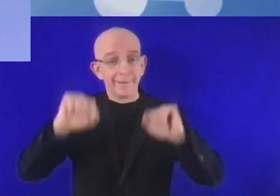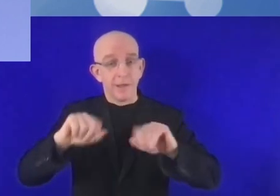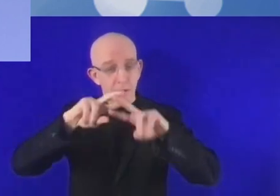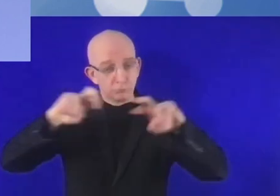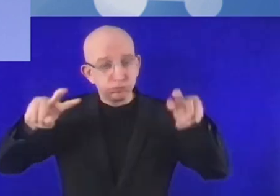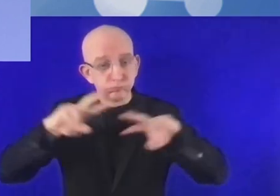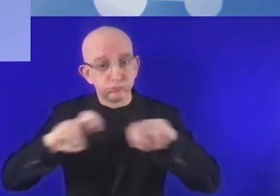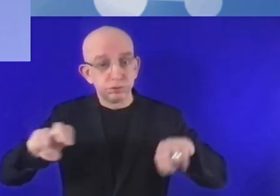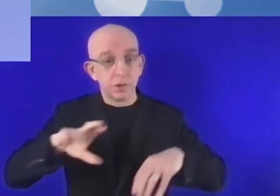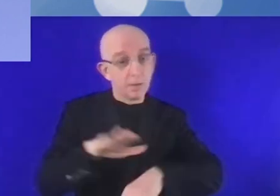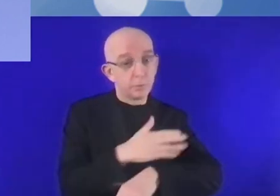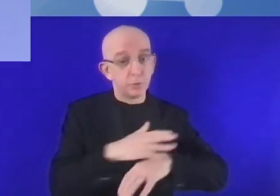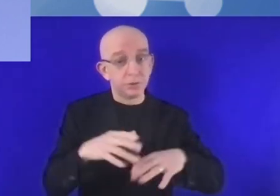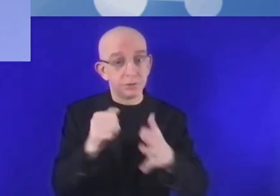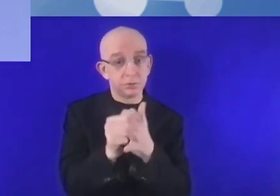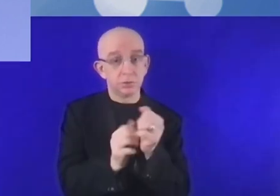nasz organizm.